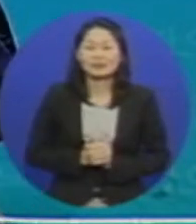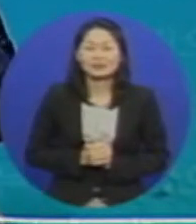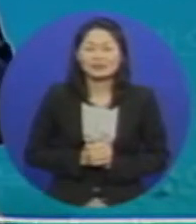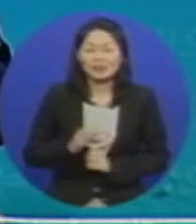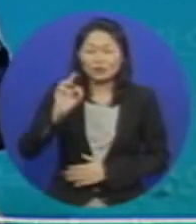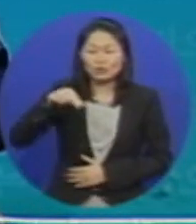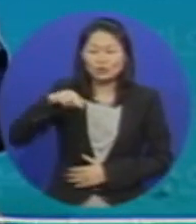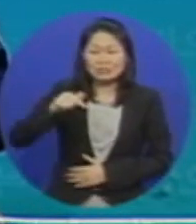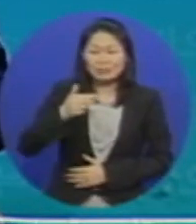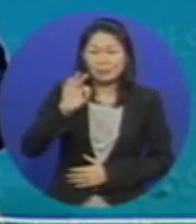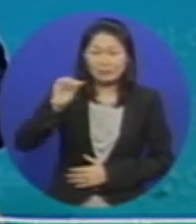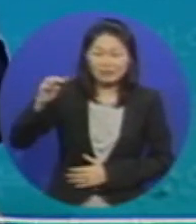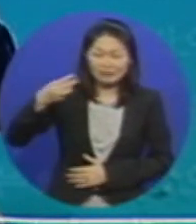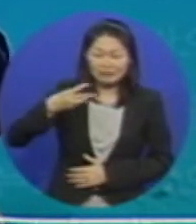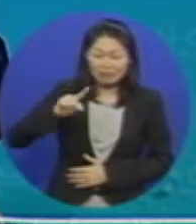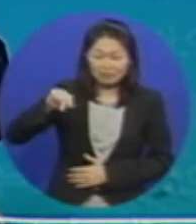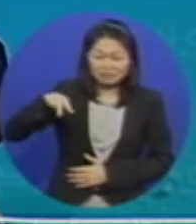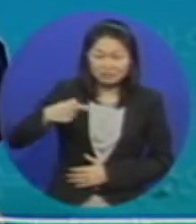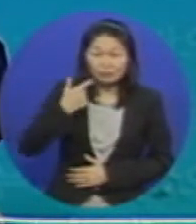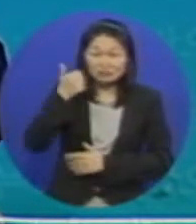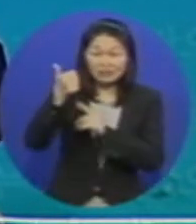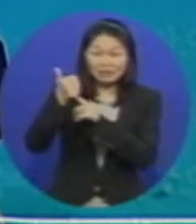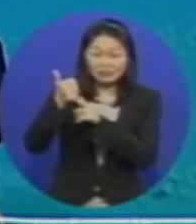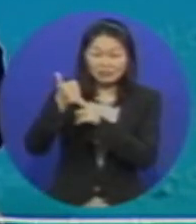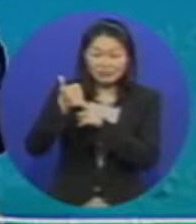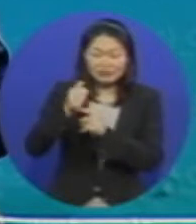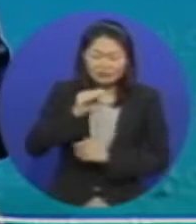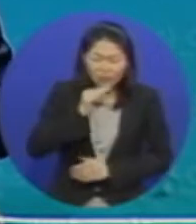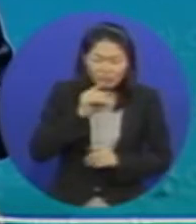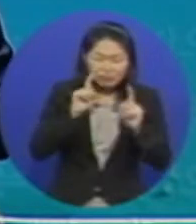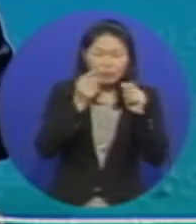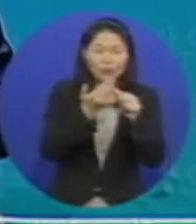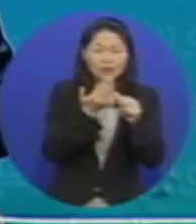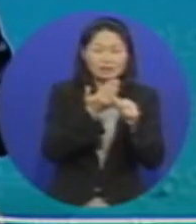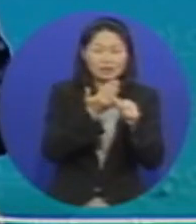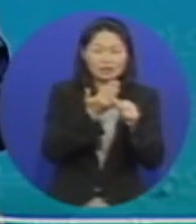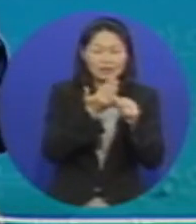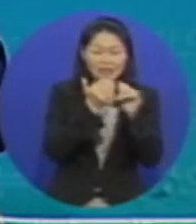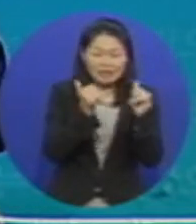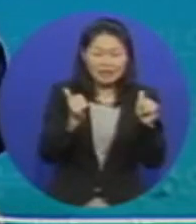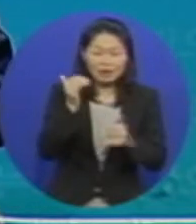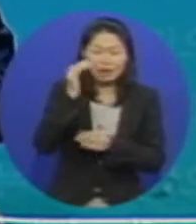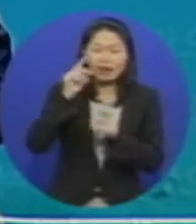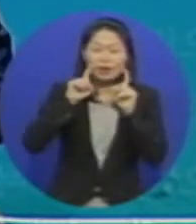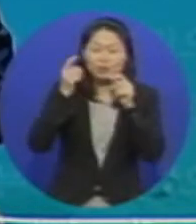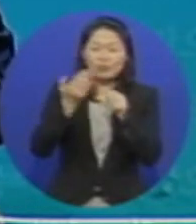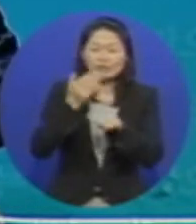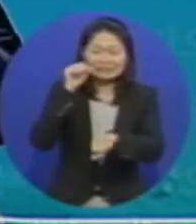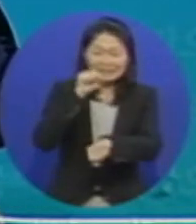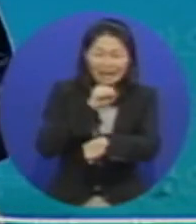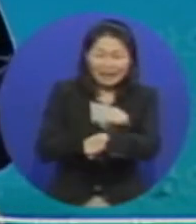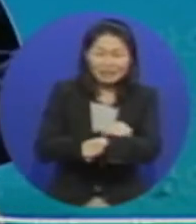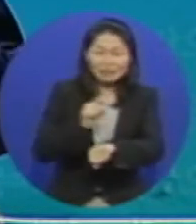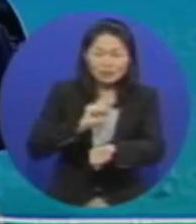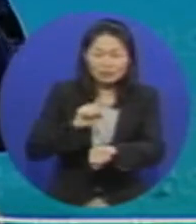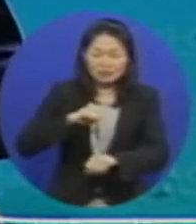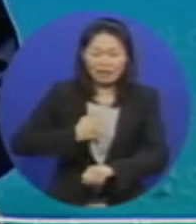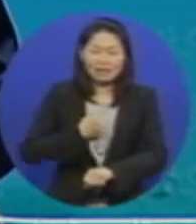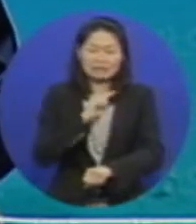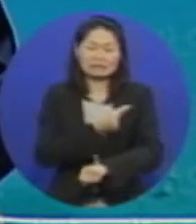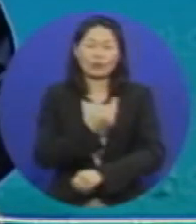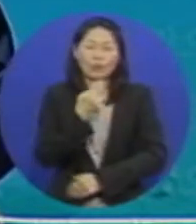유진 피터슨 목사님이 목회자가 정말 목회를 잘하는 것은 그것은 자신이 무능하고